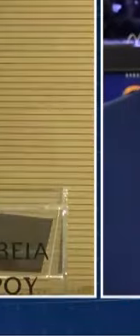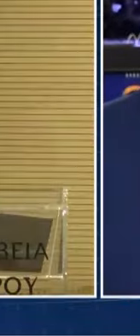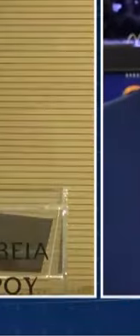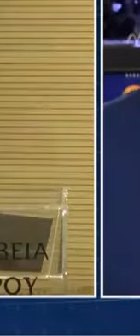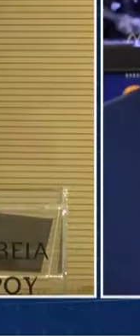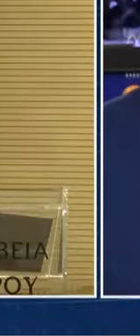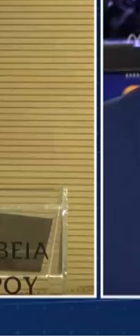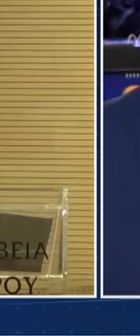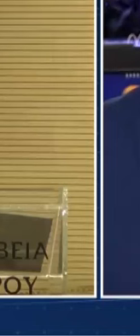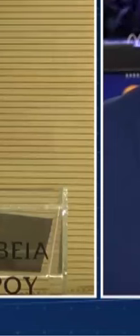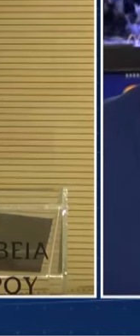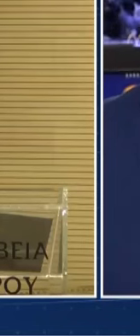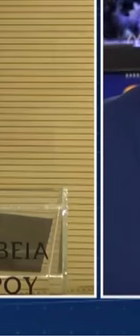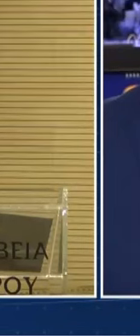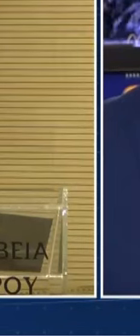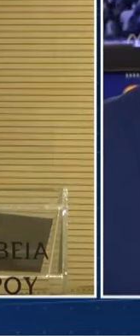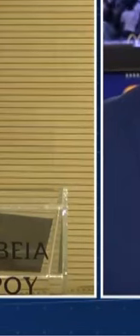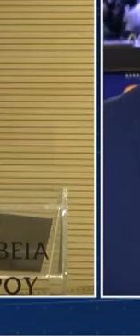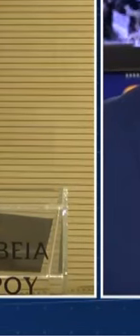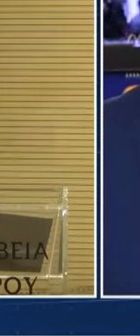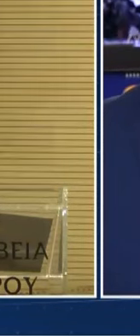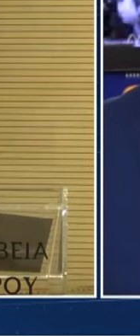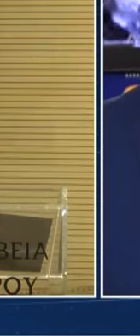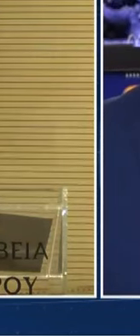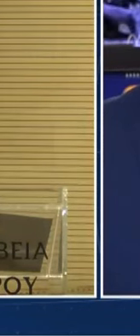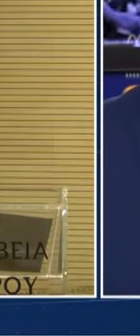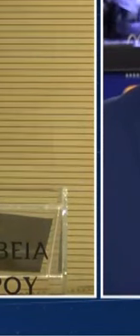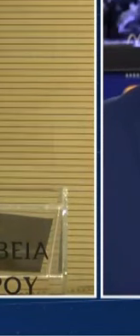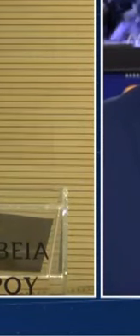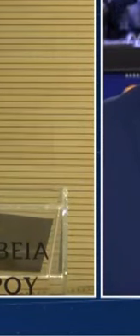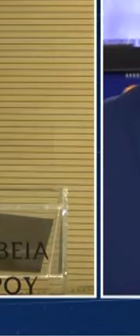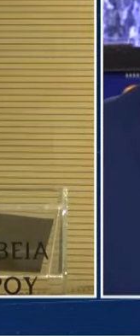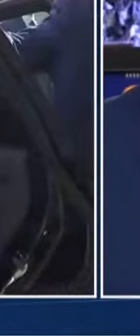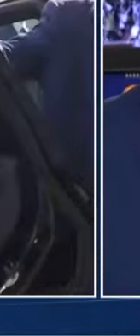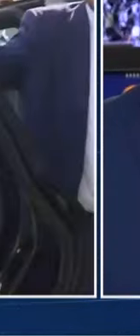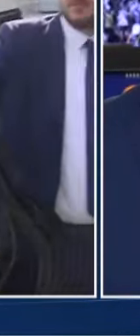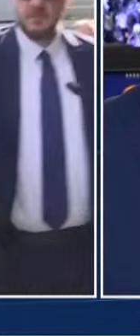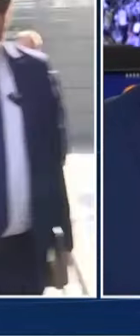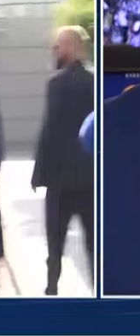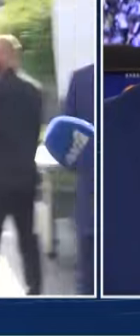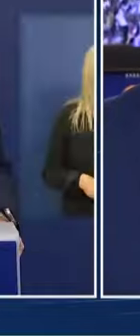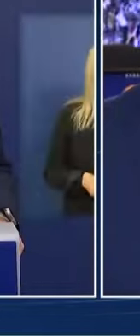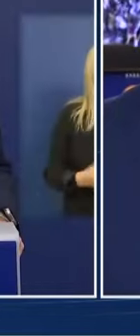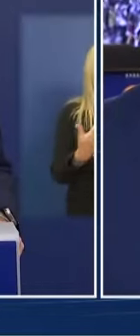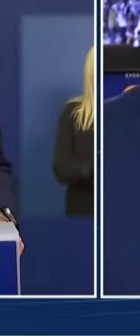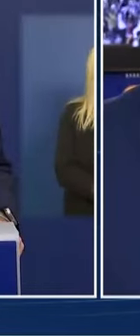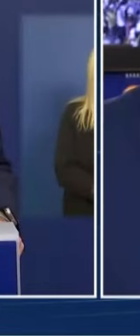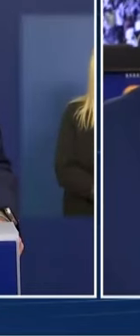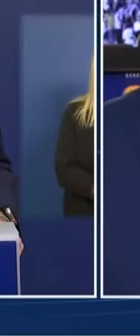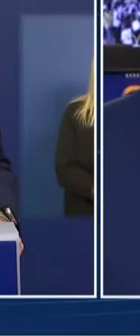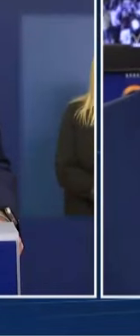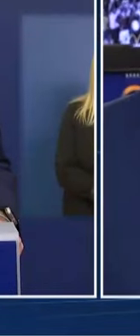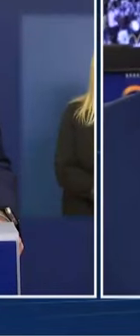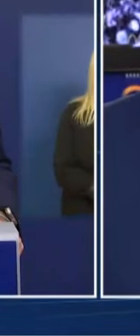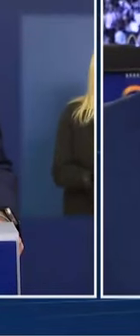πρότεινε τον κύριο κώστα καραμανλή για πρόεδρο της δημοκρατίας ήρθε και η διαγραφή ο κύριος μαρινάκης είπε πως έως τώρα είχαμε